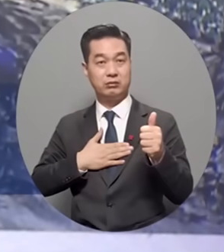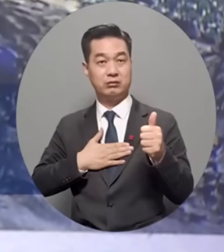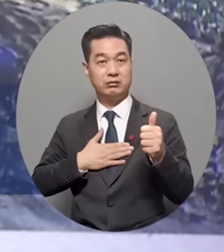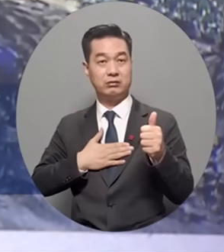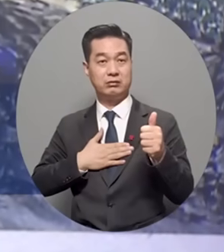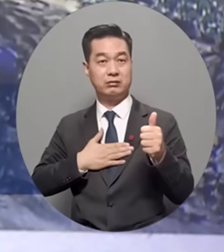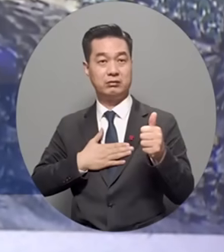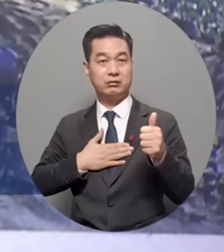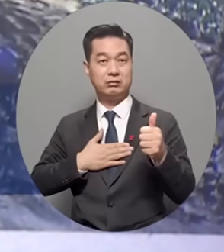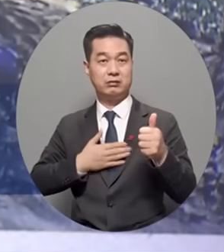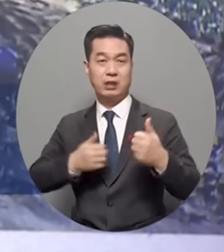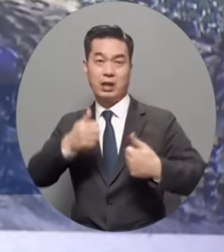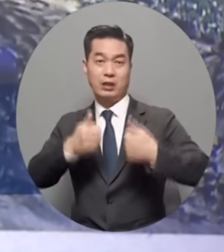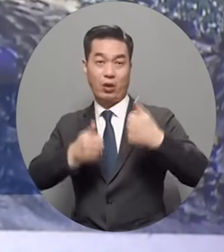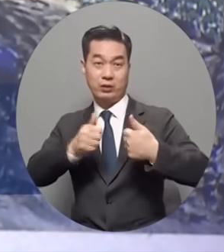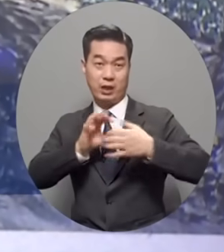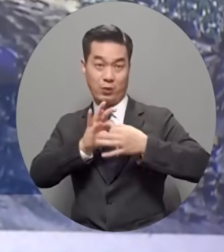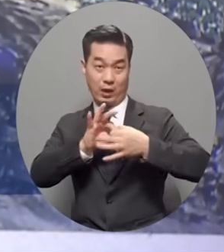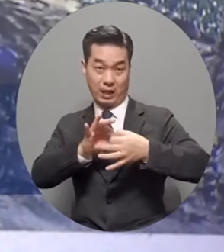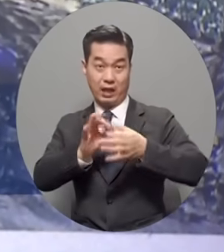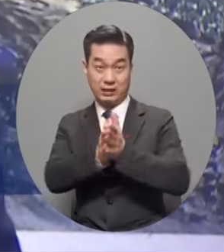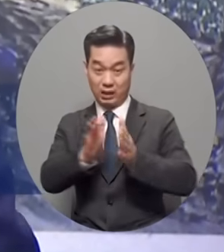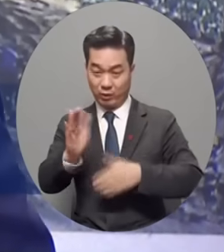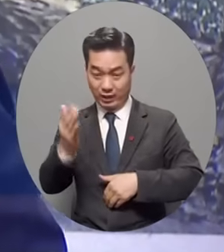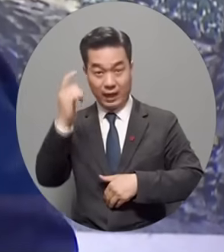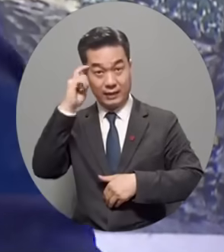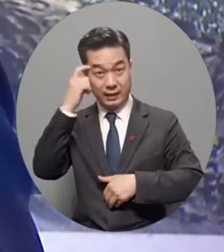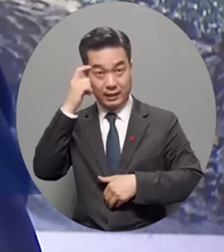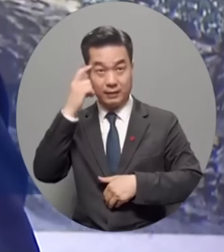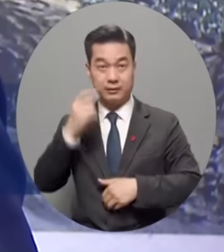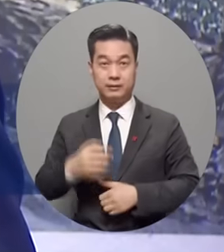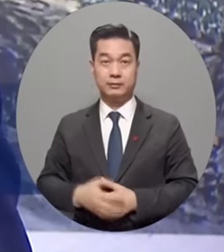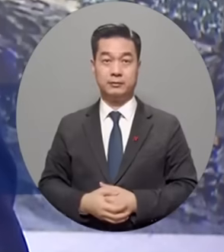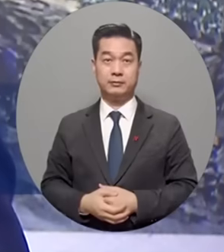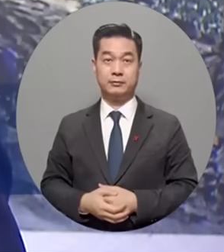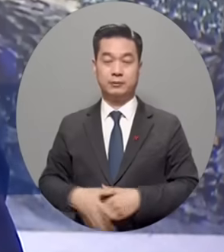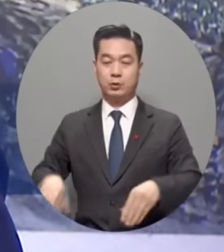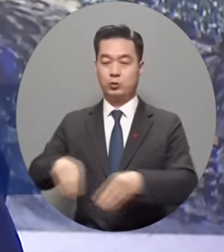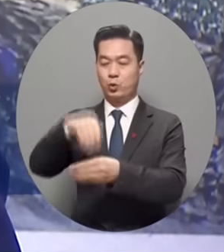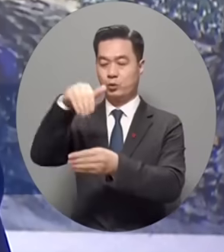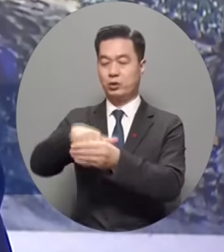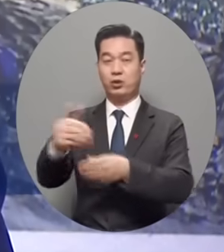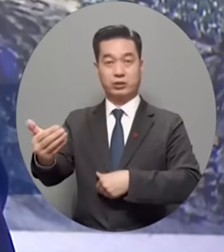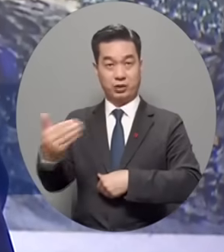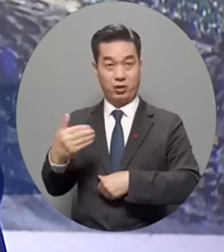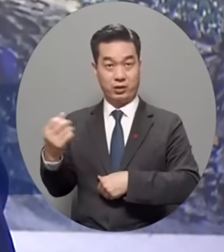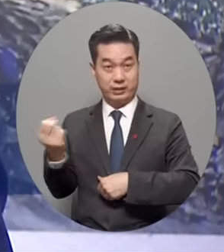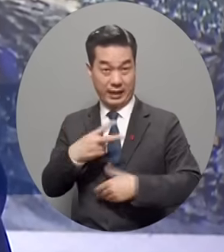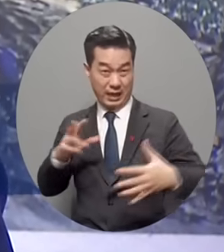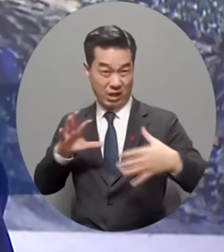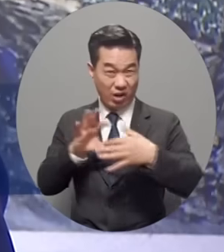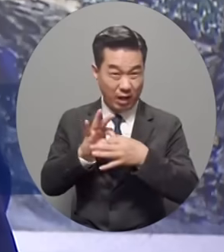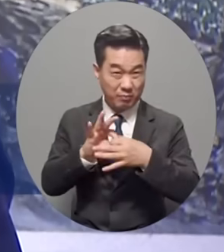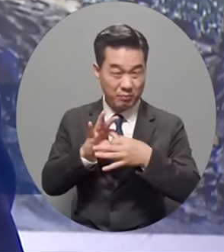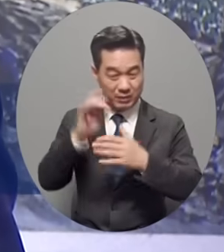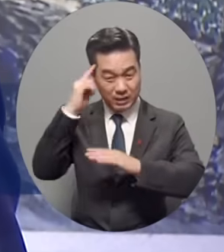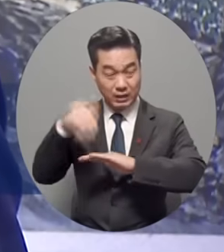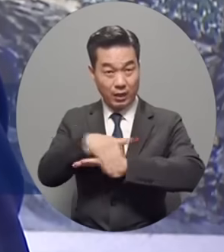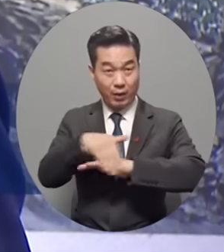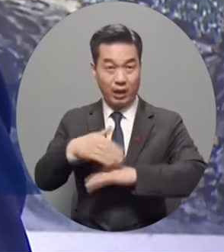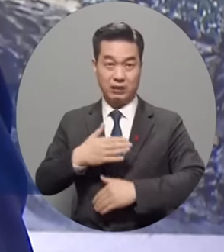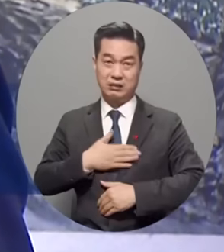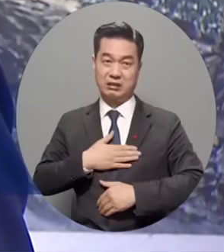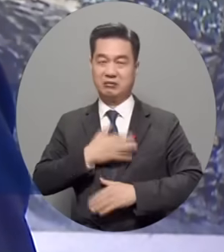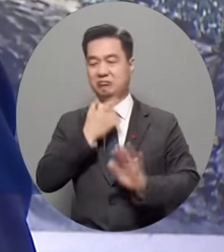이제 경쟁자의 관계로 들어섰다 저는 이렇게 생각합니다. 총선 전 재결합 시나리오라는 것은 제가